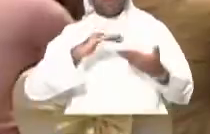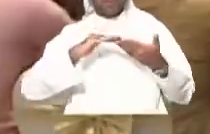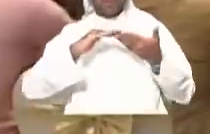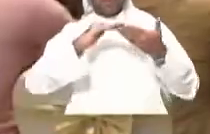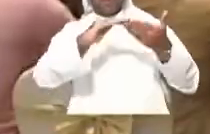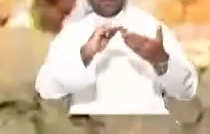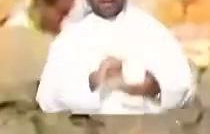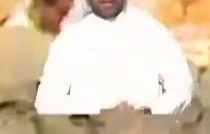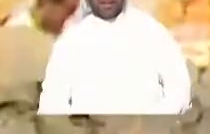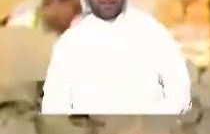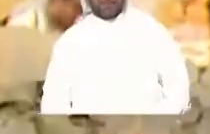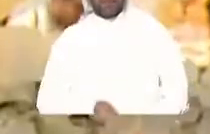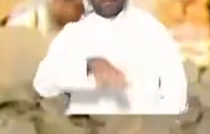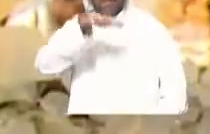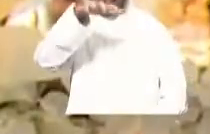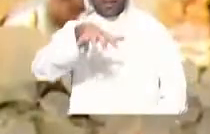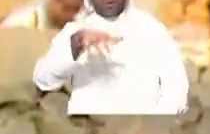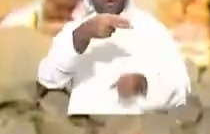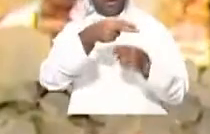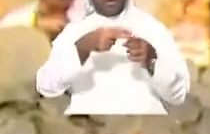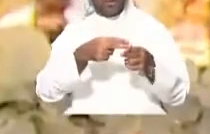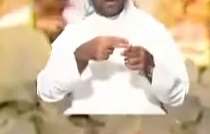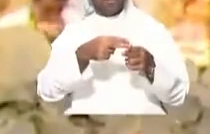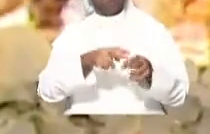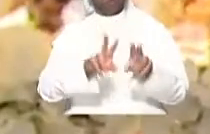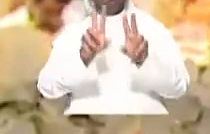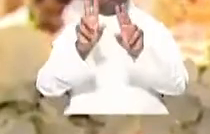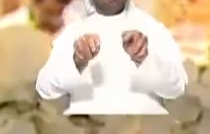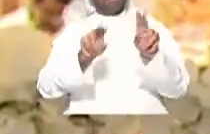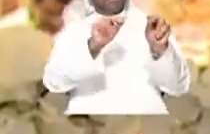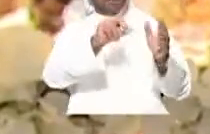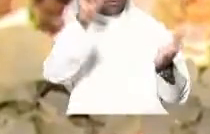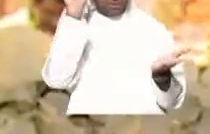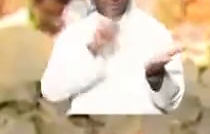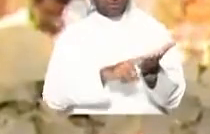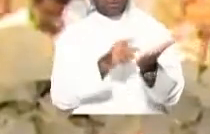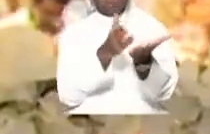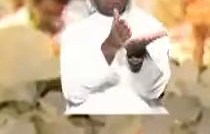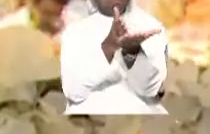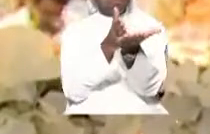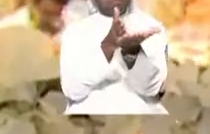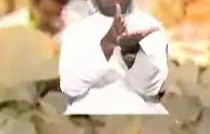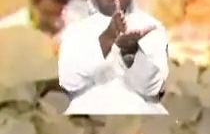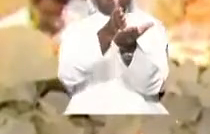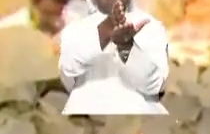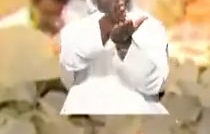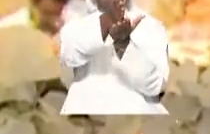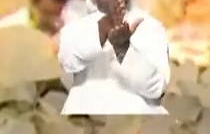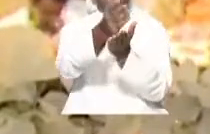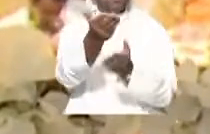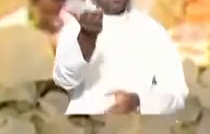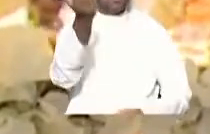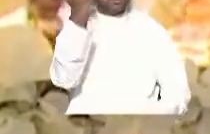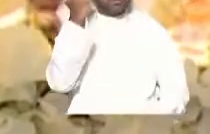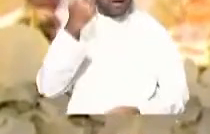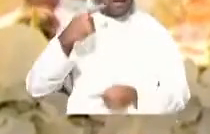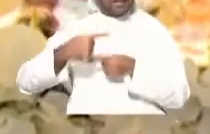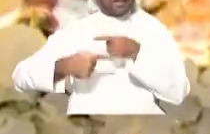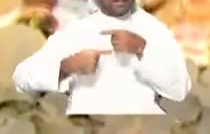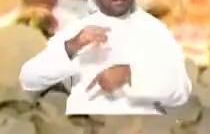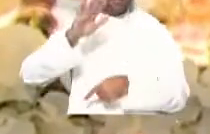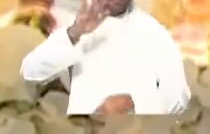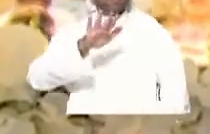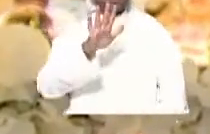تخطو دولة الكويت خطوات كبيرة ومتسارعة في دعم القطاع التعليمي، ليس فقط بإنشاء المؤسسات